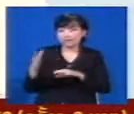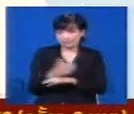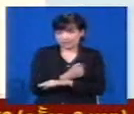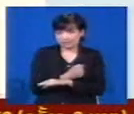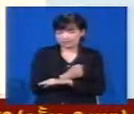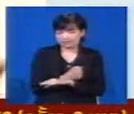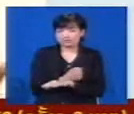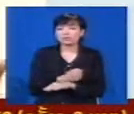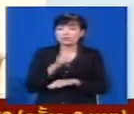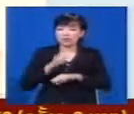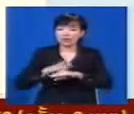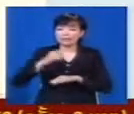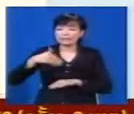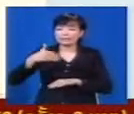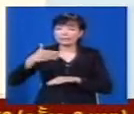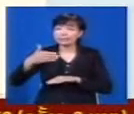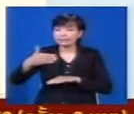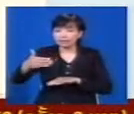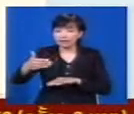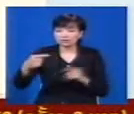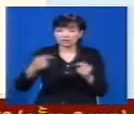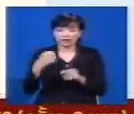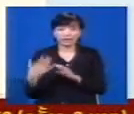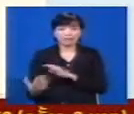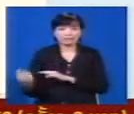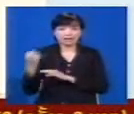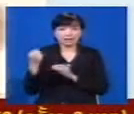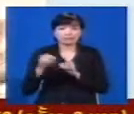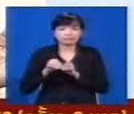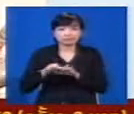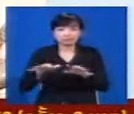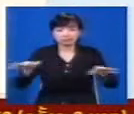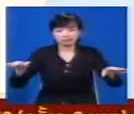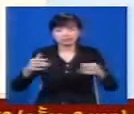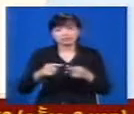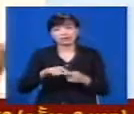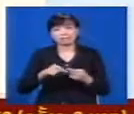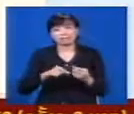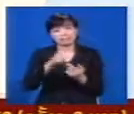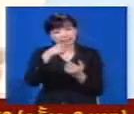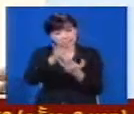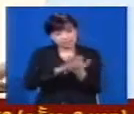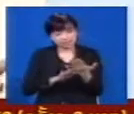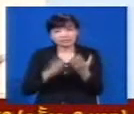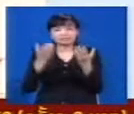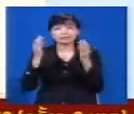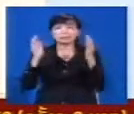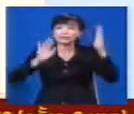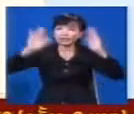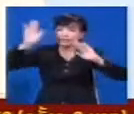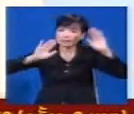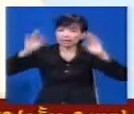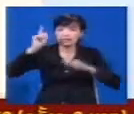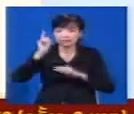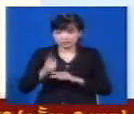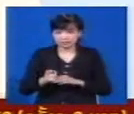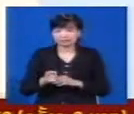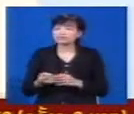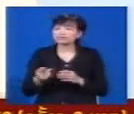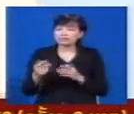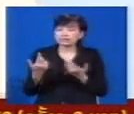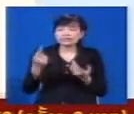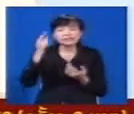รูปการเมืองในระยะยาวเรื่องของการกระจายอำนาจเรื่องของการสร้างประเทศให้เป็นประชาธิปไตยที่แท้จริง ครับ อันนี้วางไว้อย่